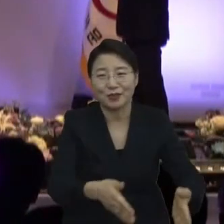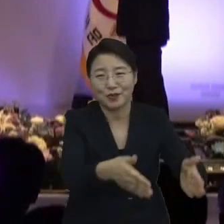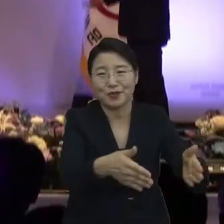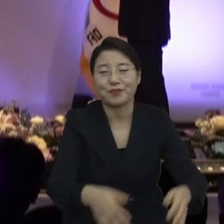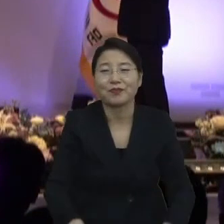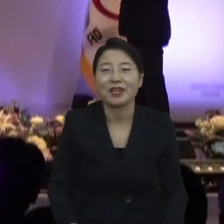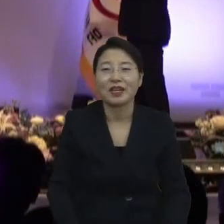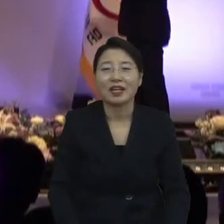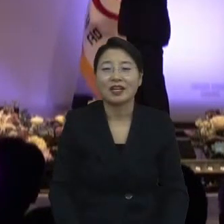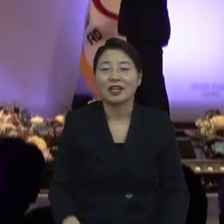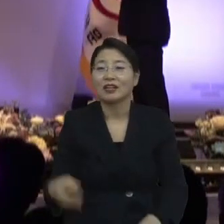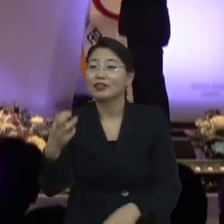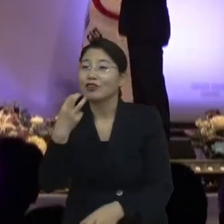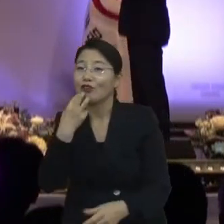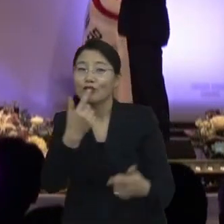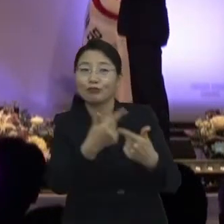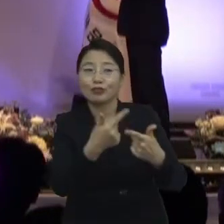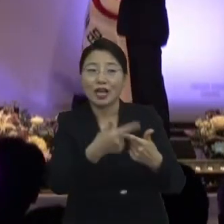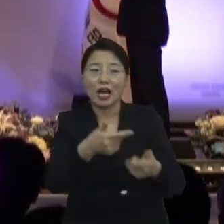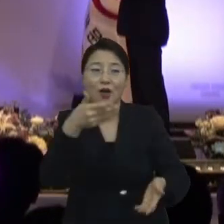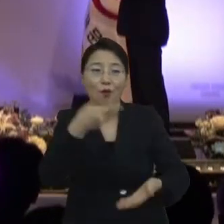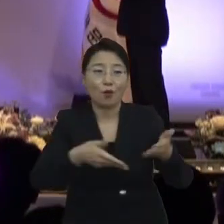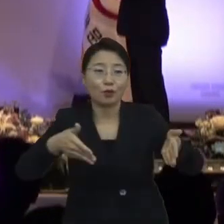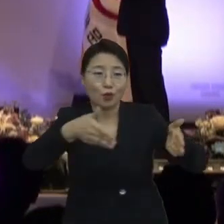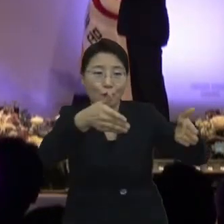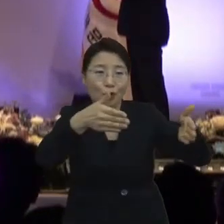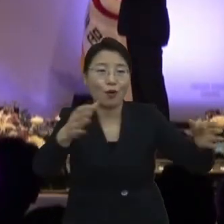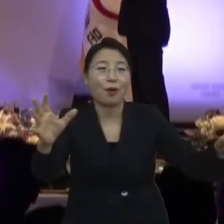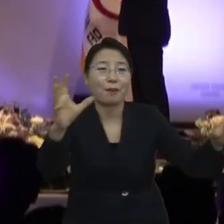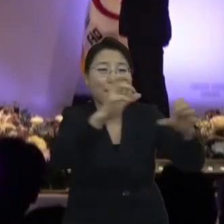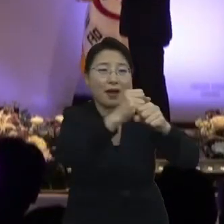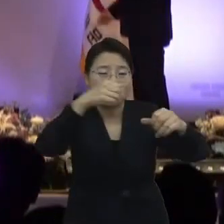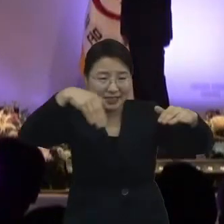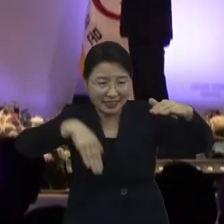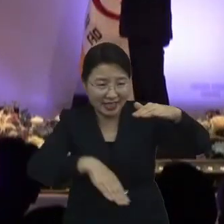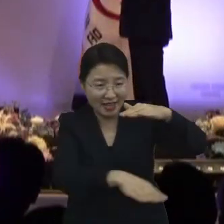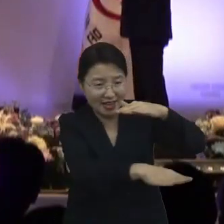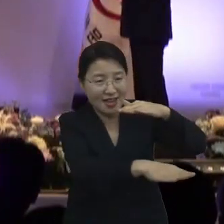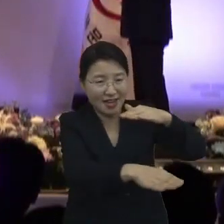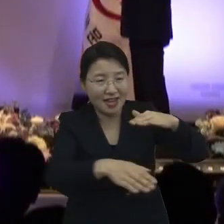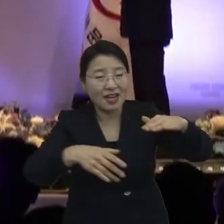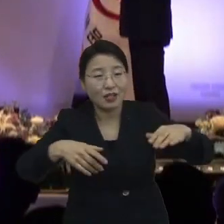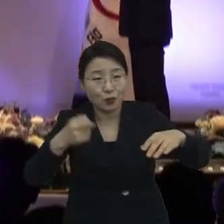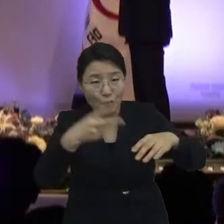경부고속도가 사라지고 그 밑에 대심도, 중심도 터널이 뜰립니다. 이미 시작됐고요, 변화가.